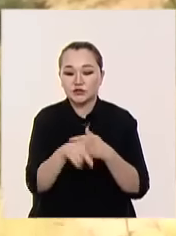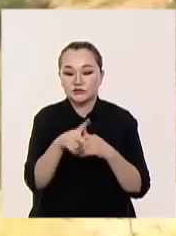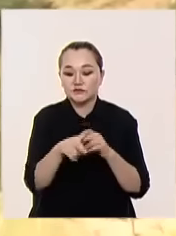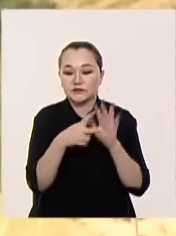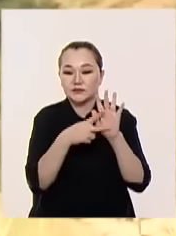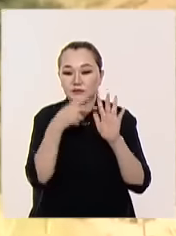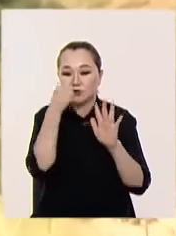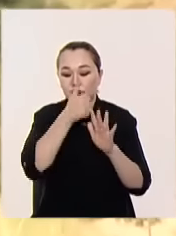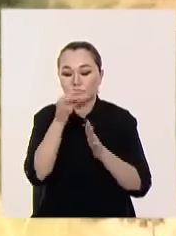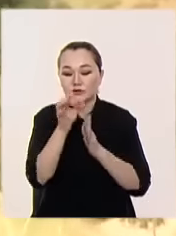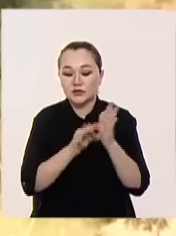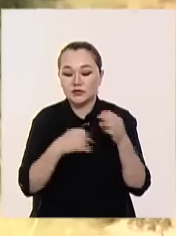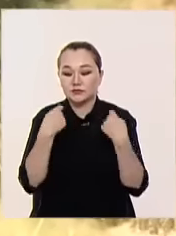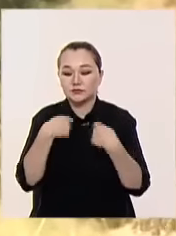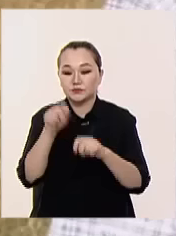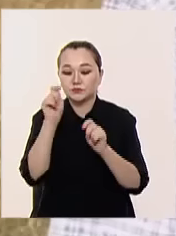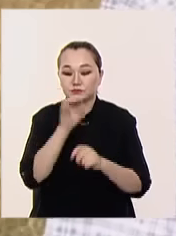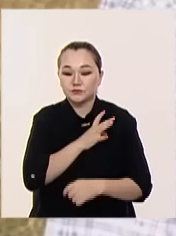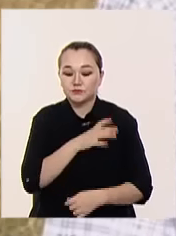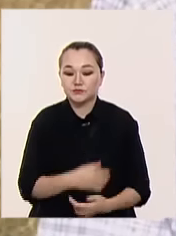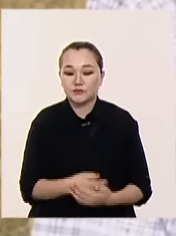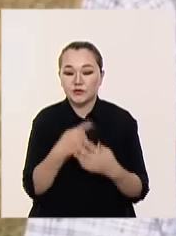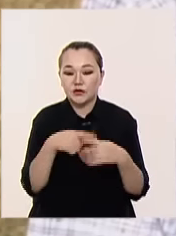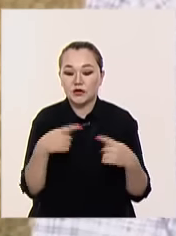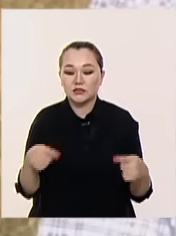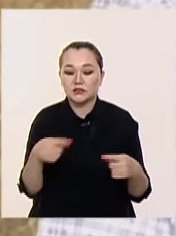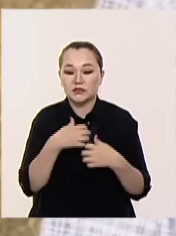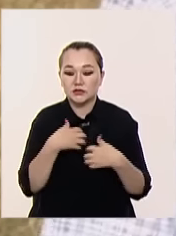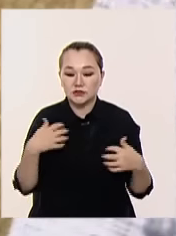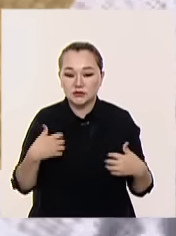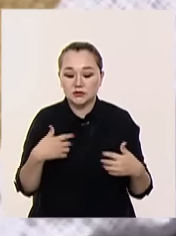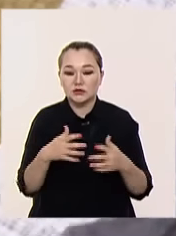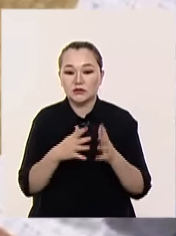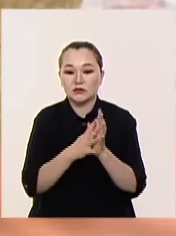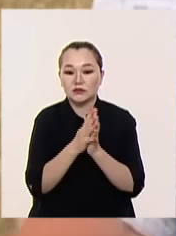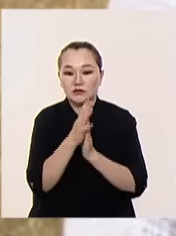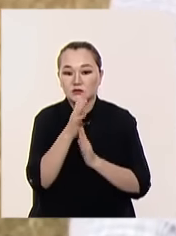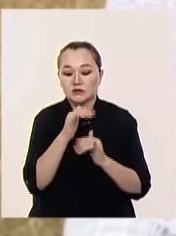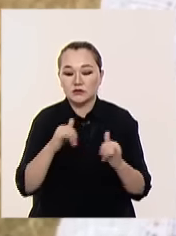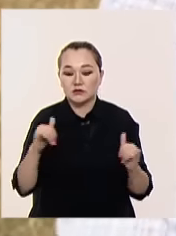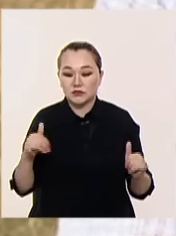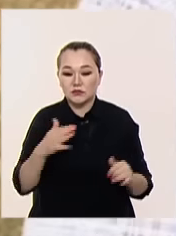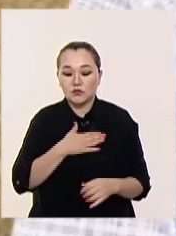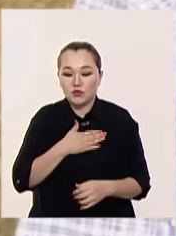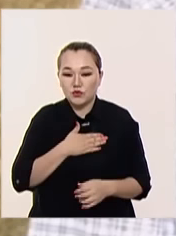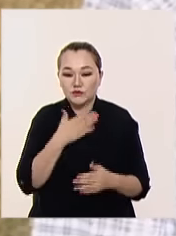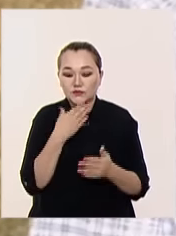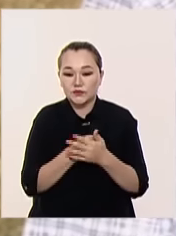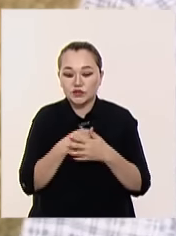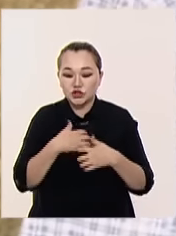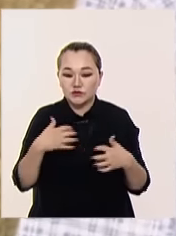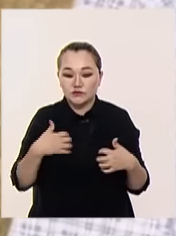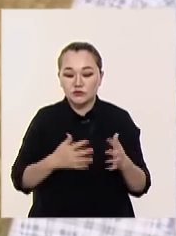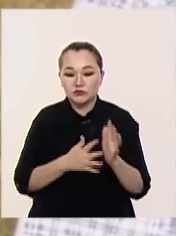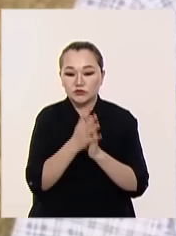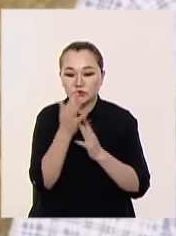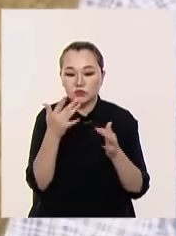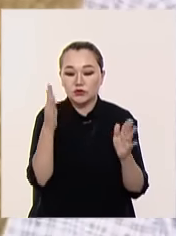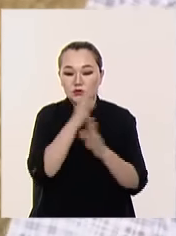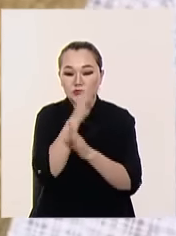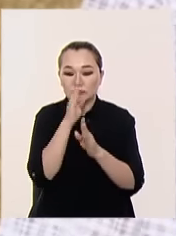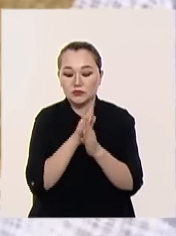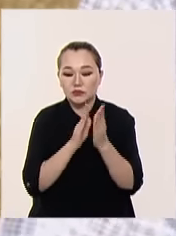2007 жылы бірден сатылып кеткен екен. Түрлі жан жануарлар өсіп жатыр. Біздер мал жайып жатырмыз. Міне қанша табиғат